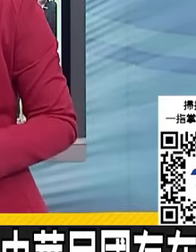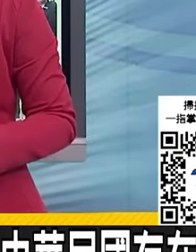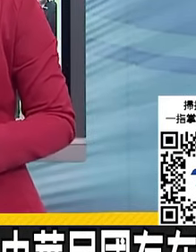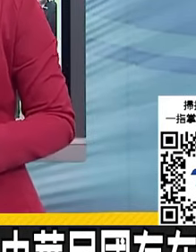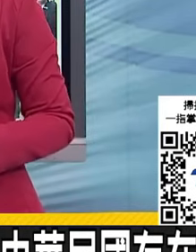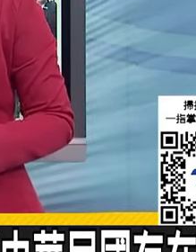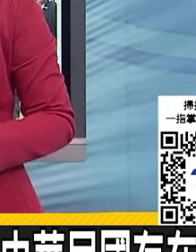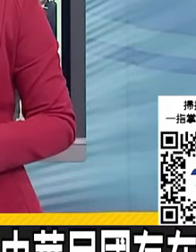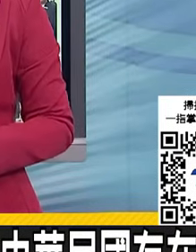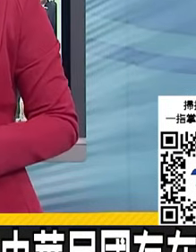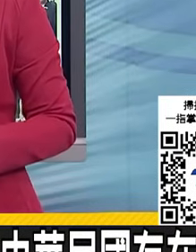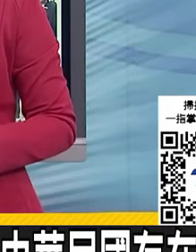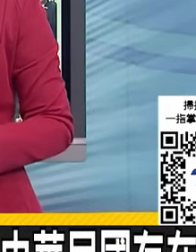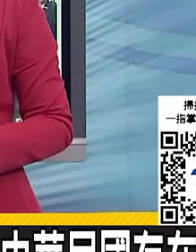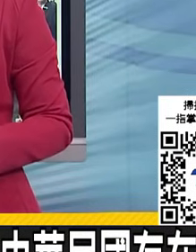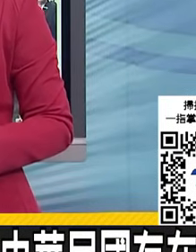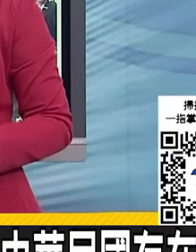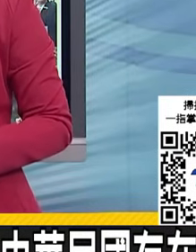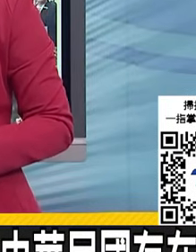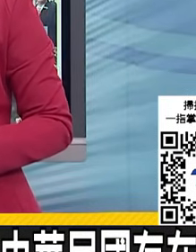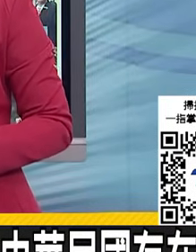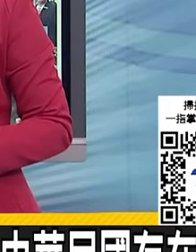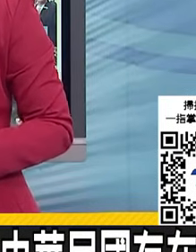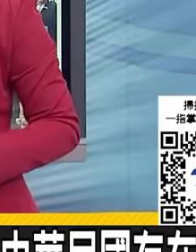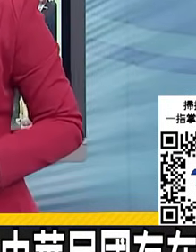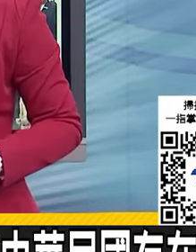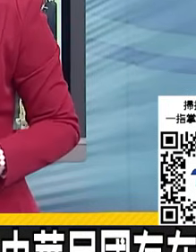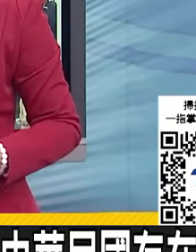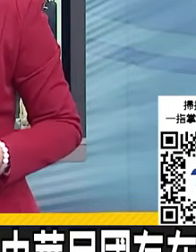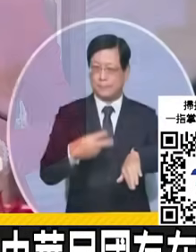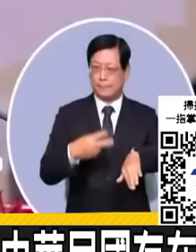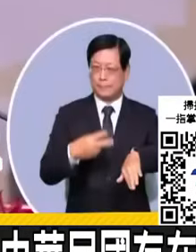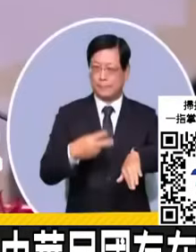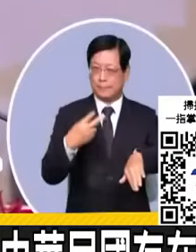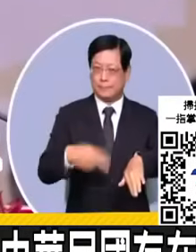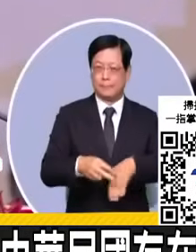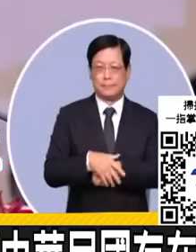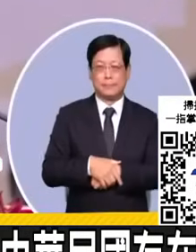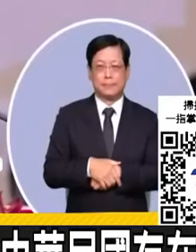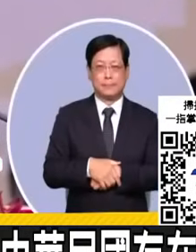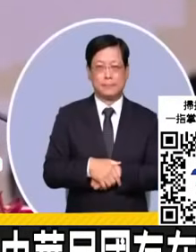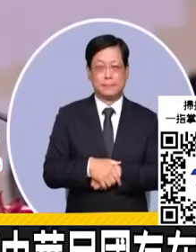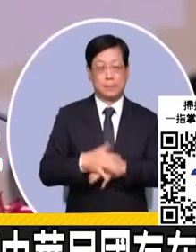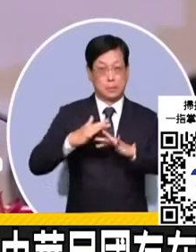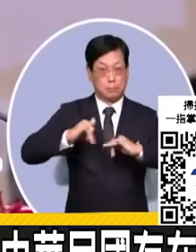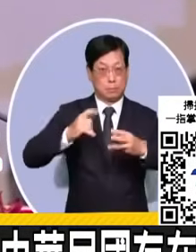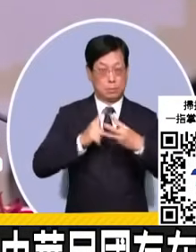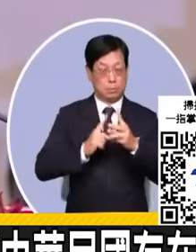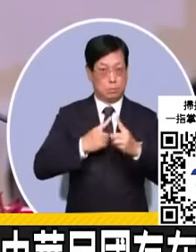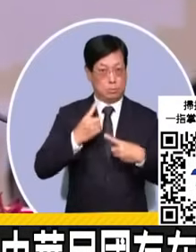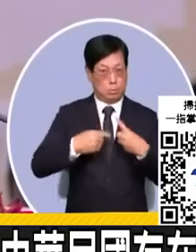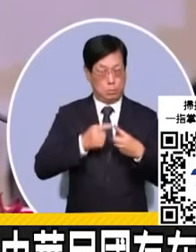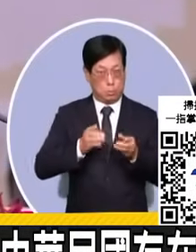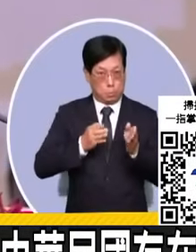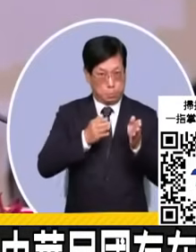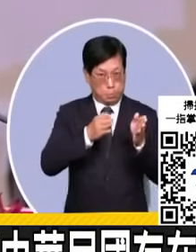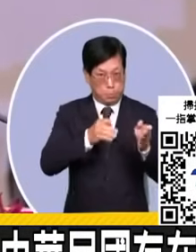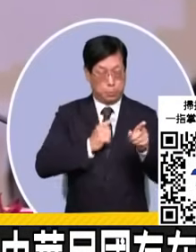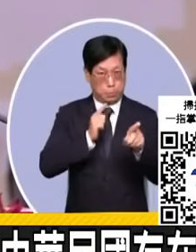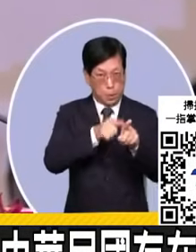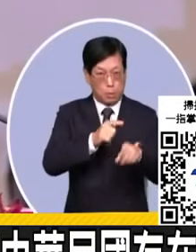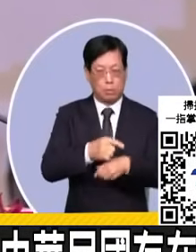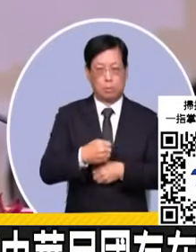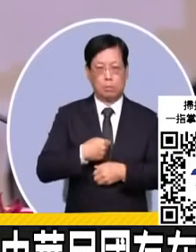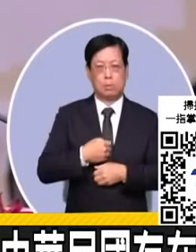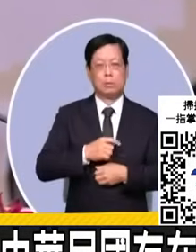民意。而在这一点上面，他特别提到一件事， 在民主自由的道路上，我们不